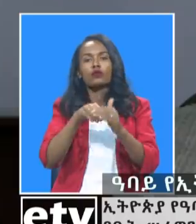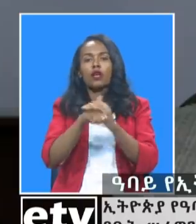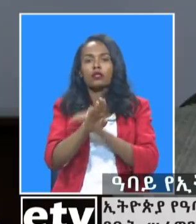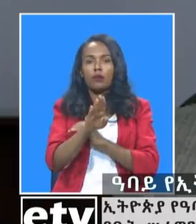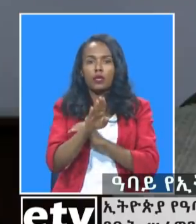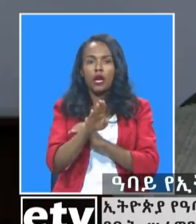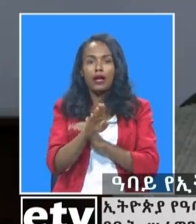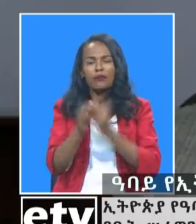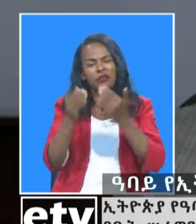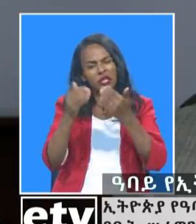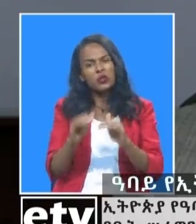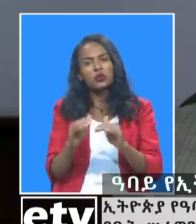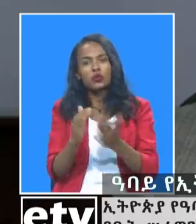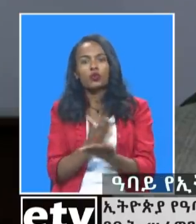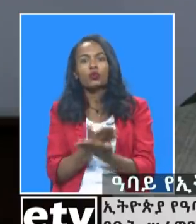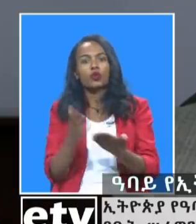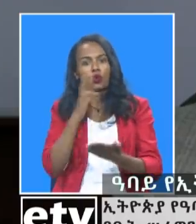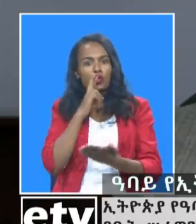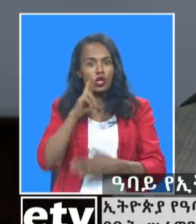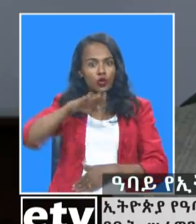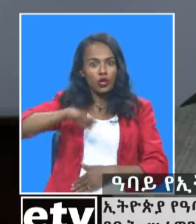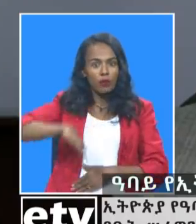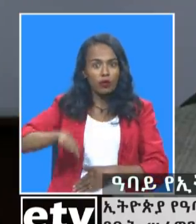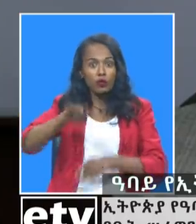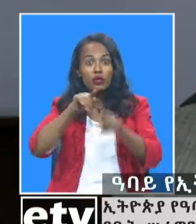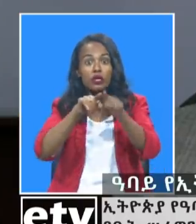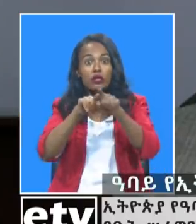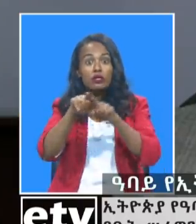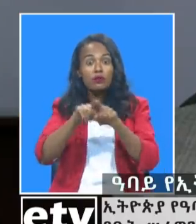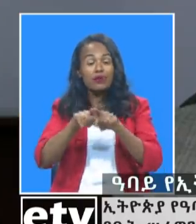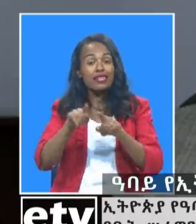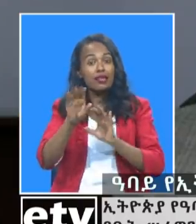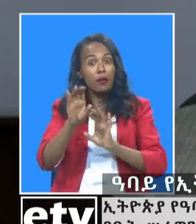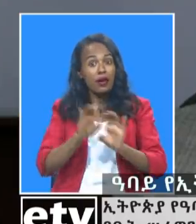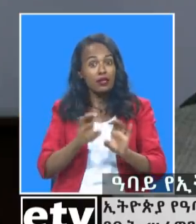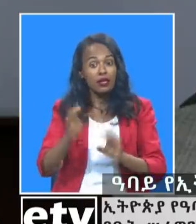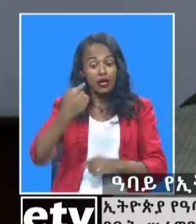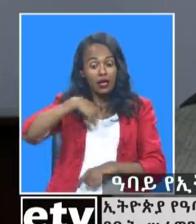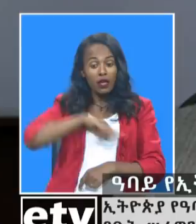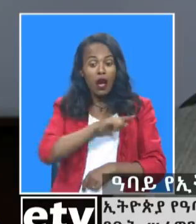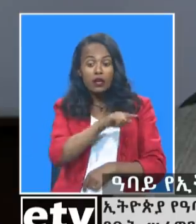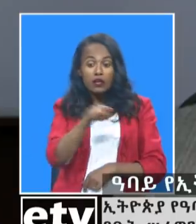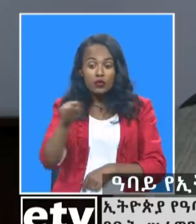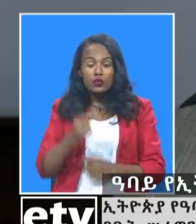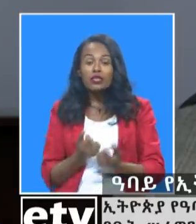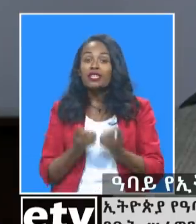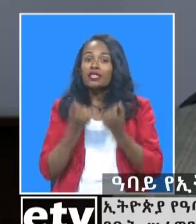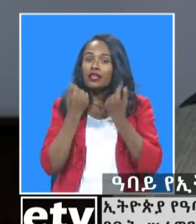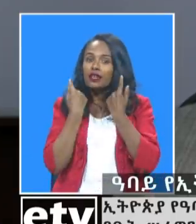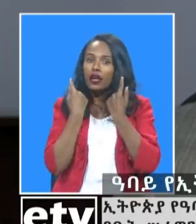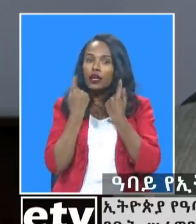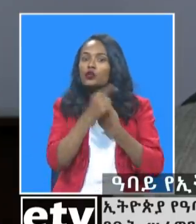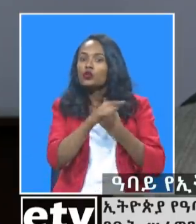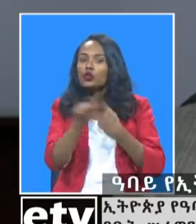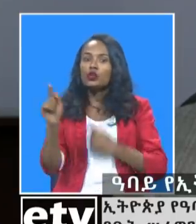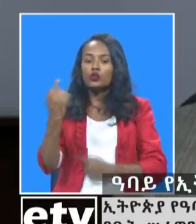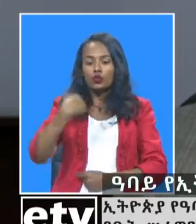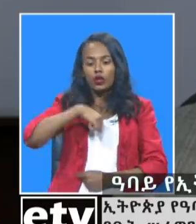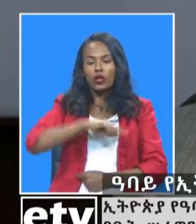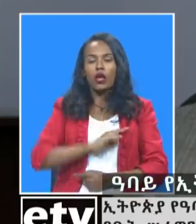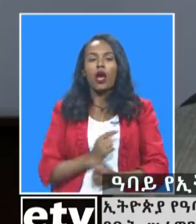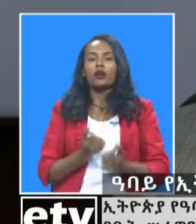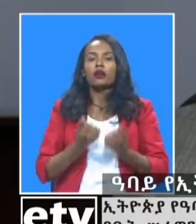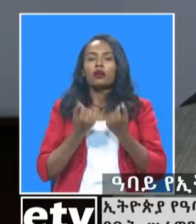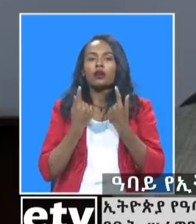አስገብተናል። የተወሰኑ ጉዳዮች ናቸው የሚቀሩት ስምምነት ለማሰር። እኛ እነሱን እንደተረዳናቸው እነሱም